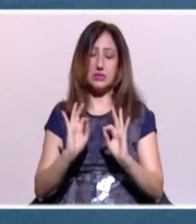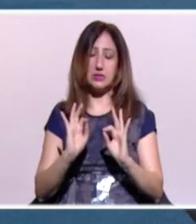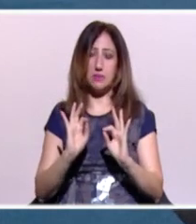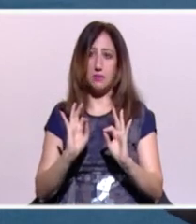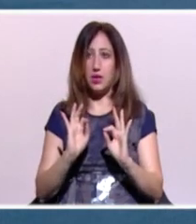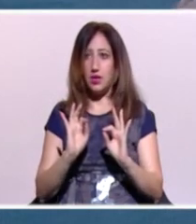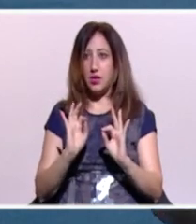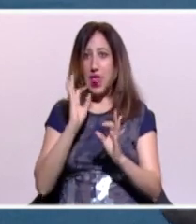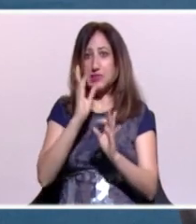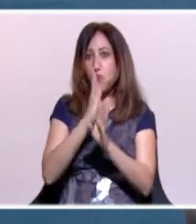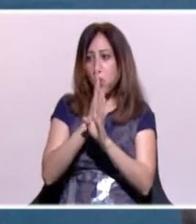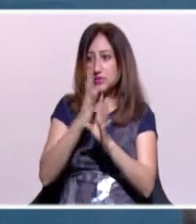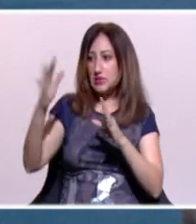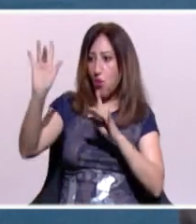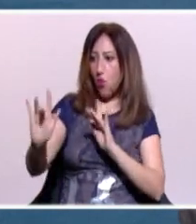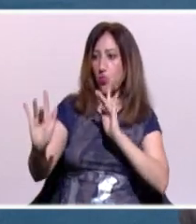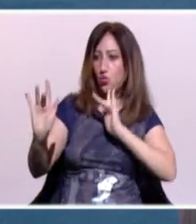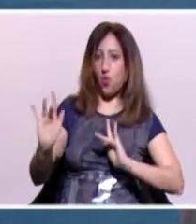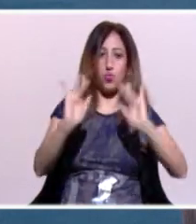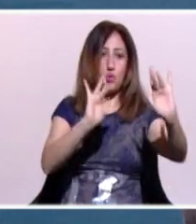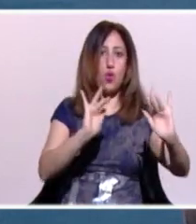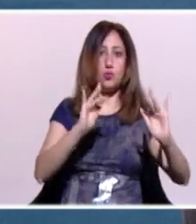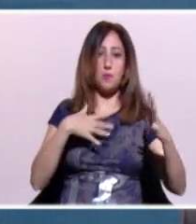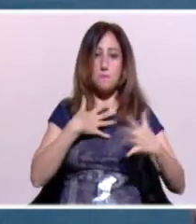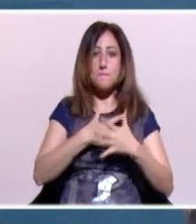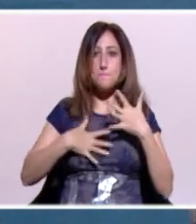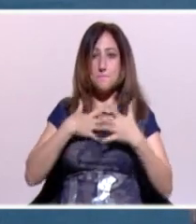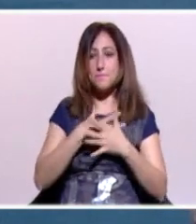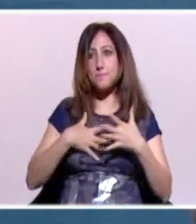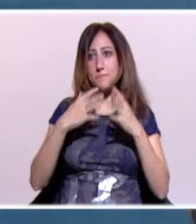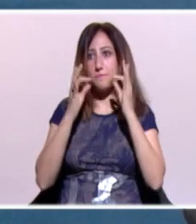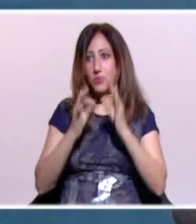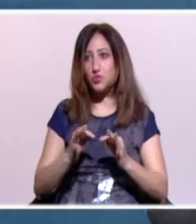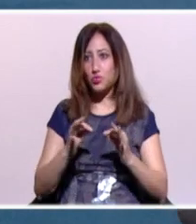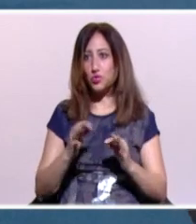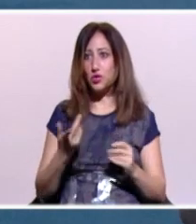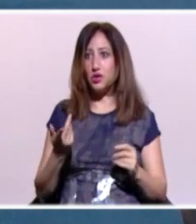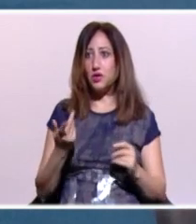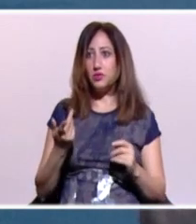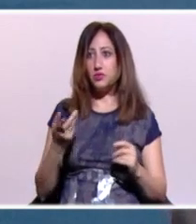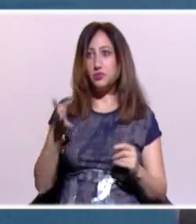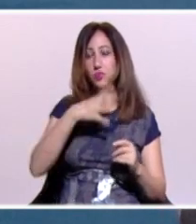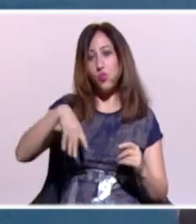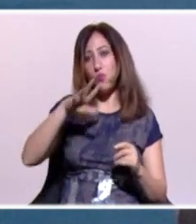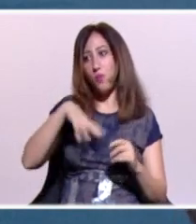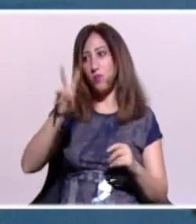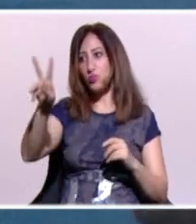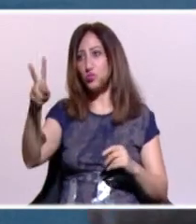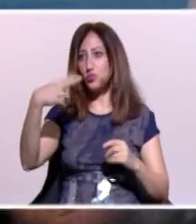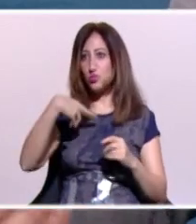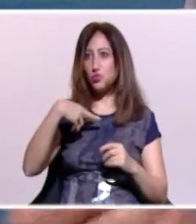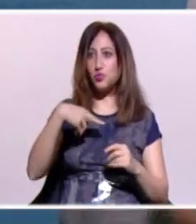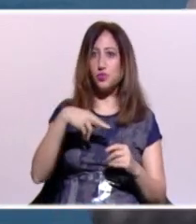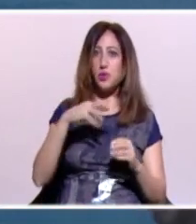وخد. وميزه المشهد ده انه كان فعلا جيم حلو، كلنا كنا بنتفرج على بعض واحنا كل